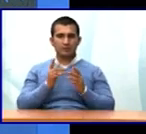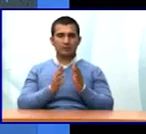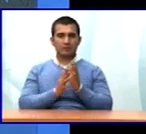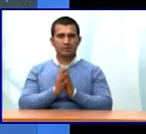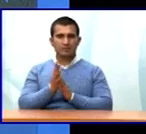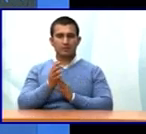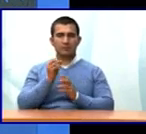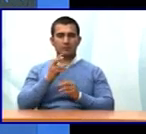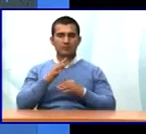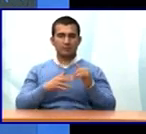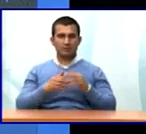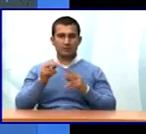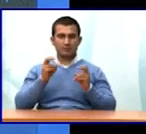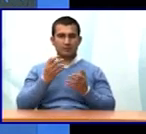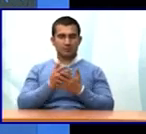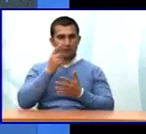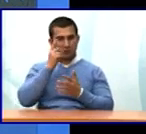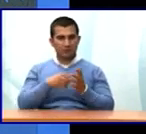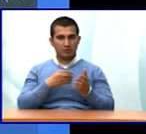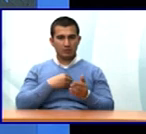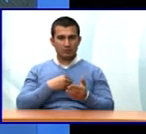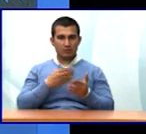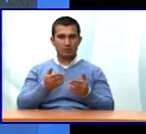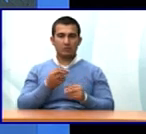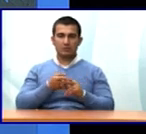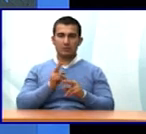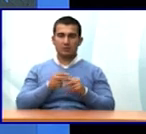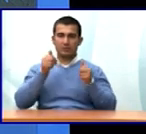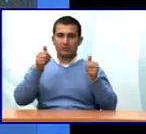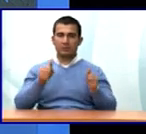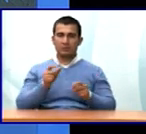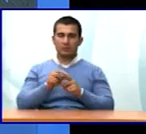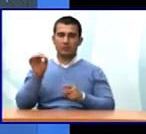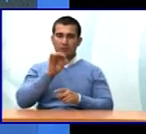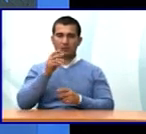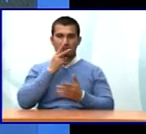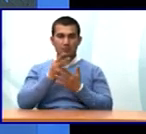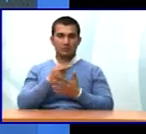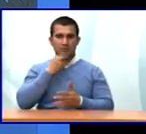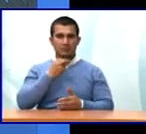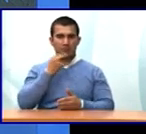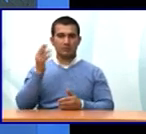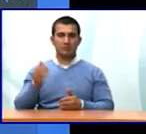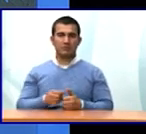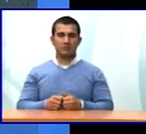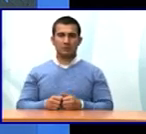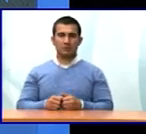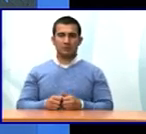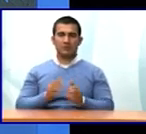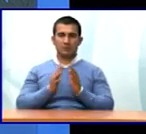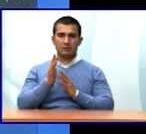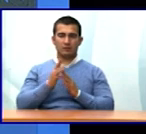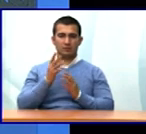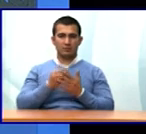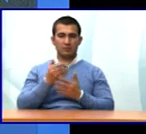amaliyotdan foydalanishimizni biladigan bo'lsak, quyidagi ekranda yozilgan yozuvga diqqatingizni qaratishingizni so'rayman.